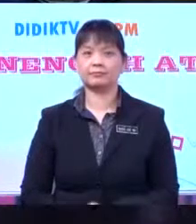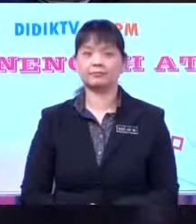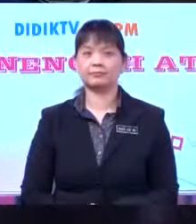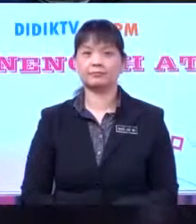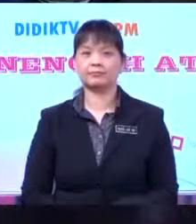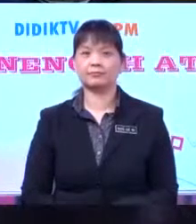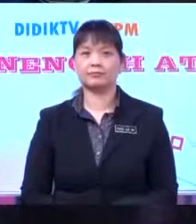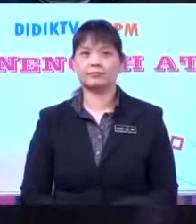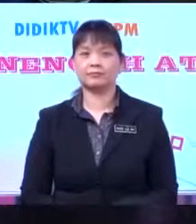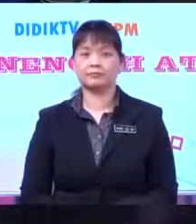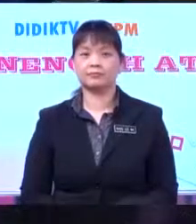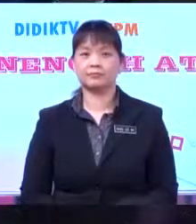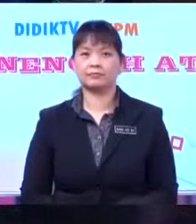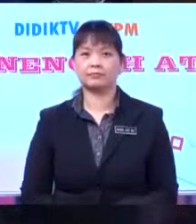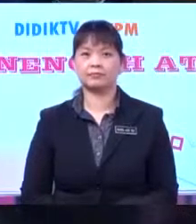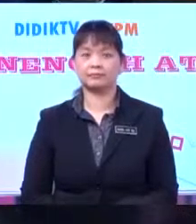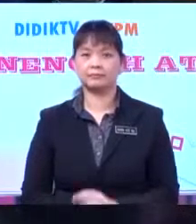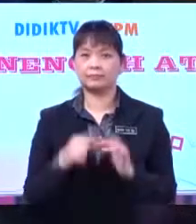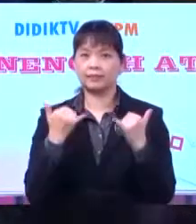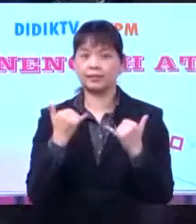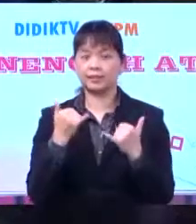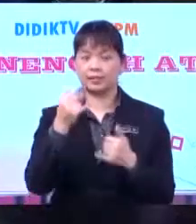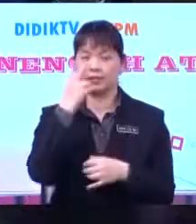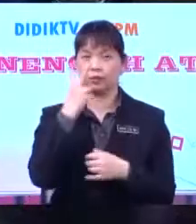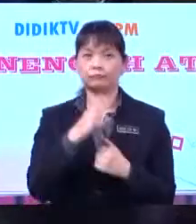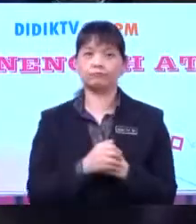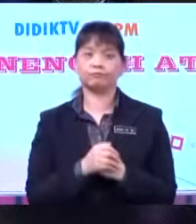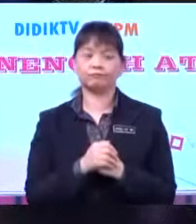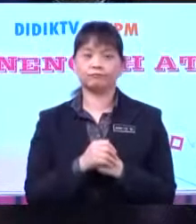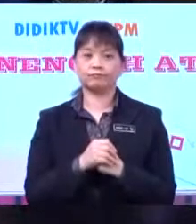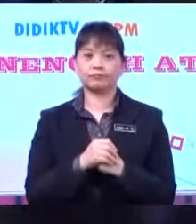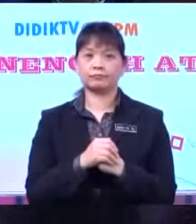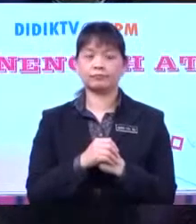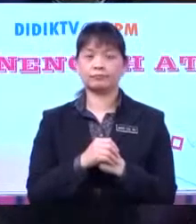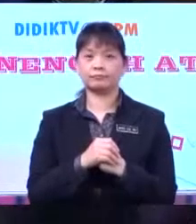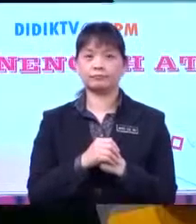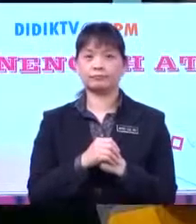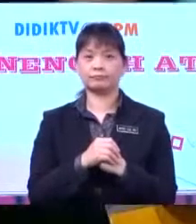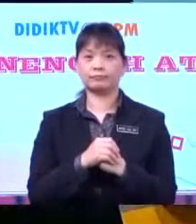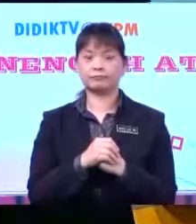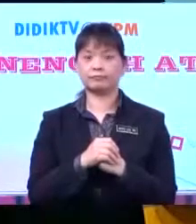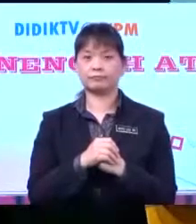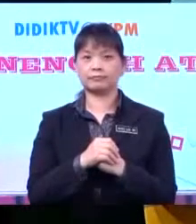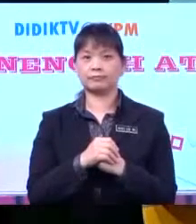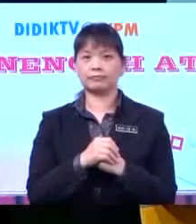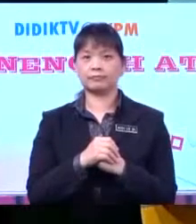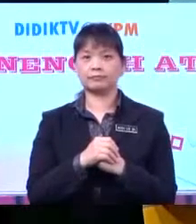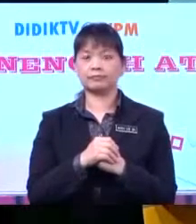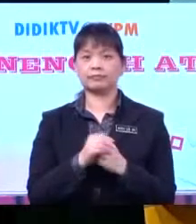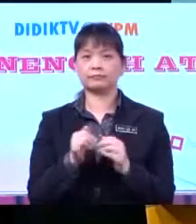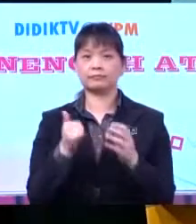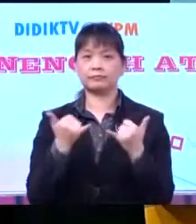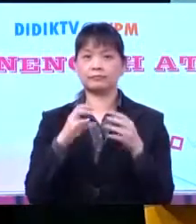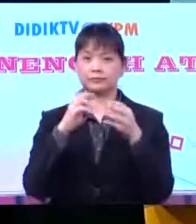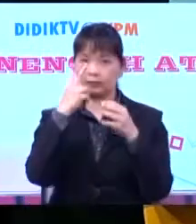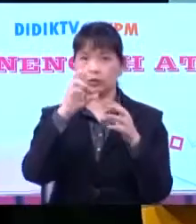anggota-anggota kita tengok pemahaman mereka oke maritim soalnya yang kedua oke yang kedua ya